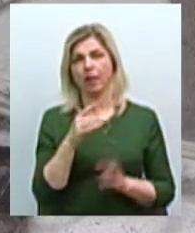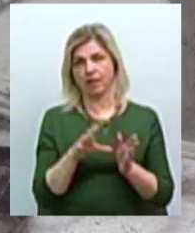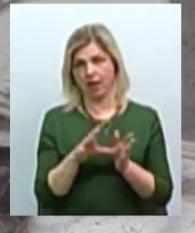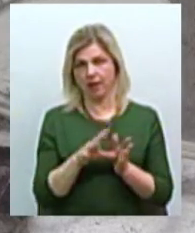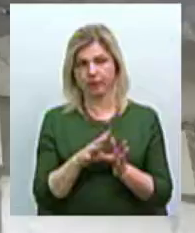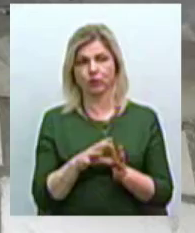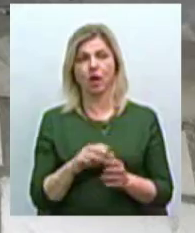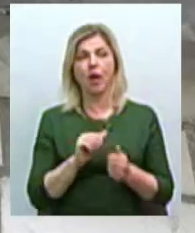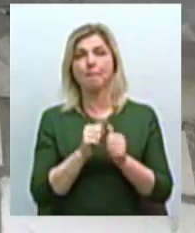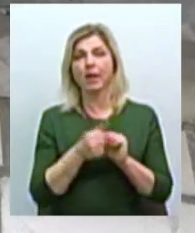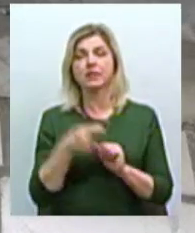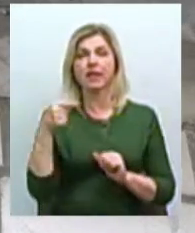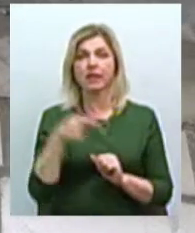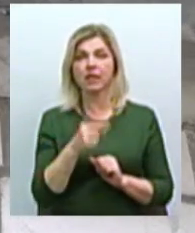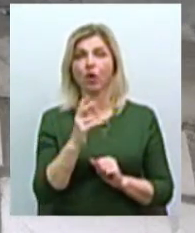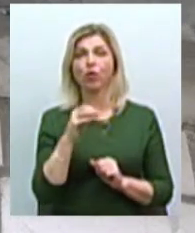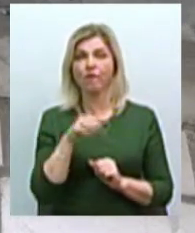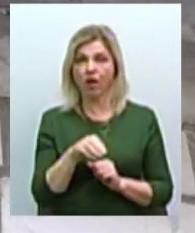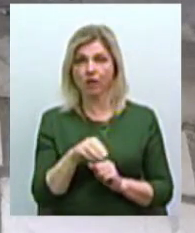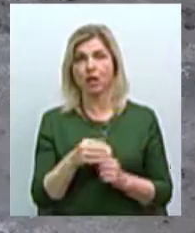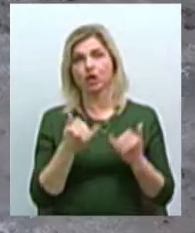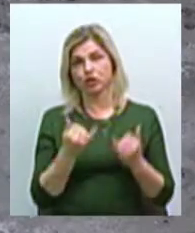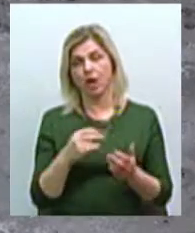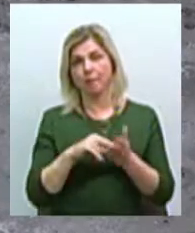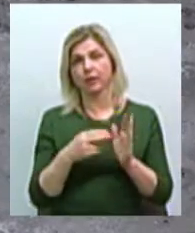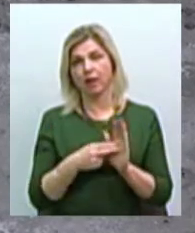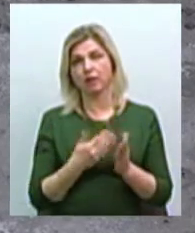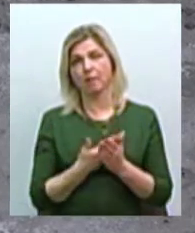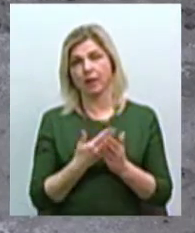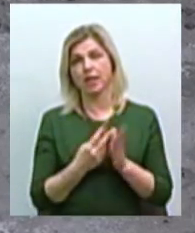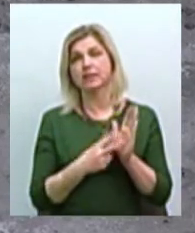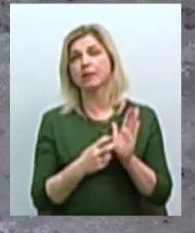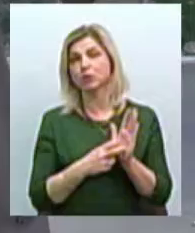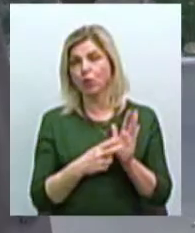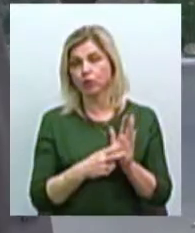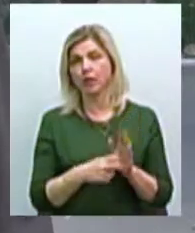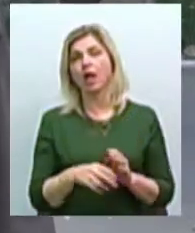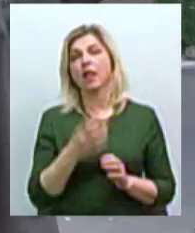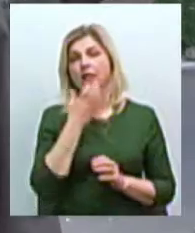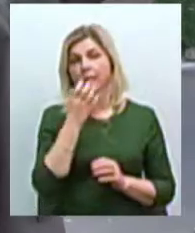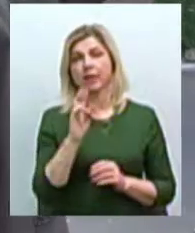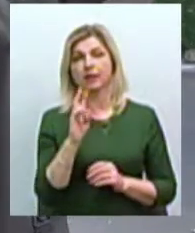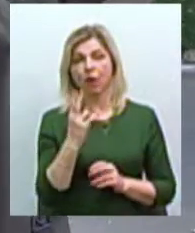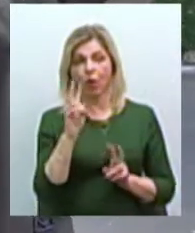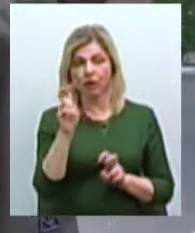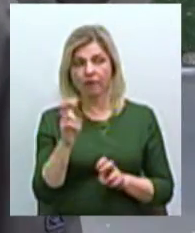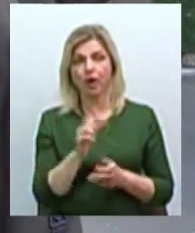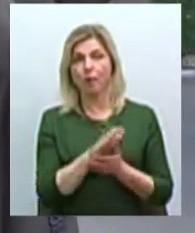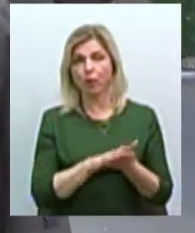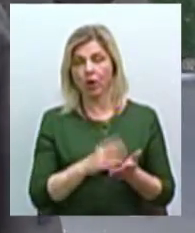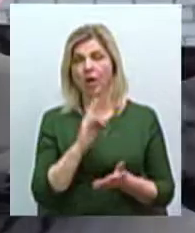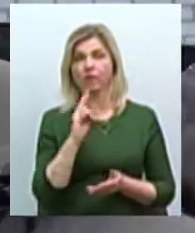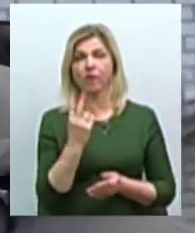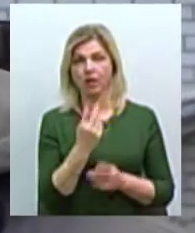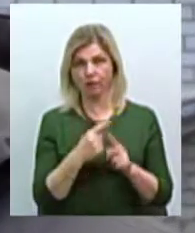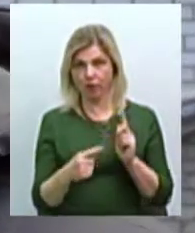електроенергії. Замість 1000 кВт-годин на місяць тепер планують споживати близько 700. Програма «Теплий Миколаїв» діє 2,5 роки,